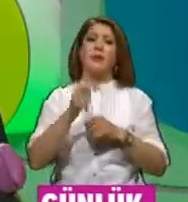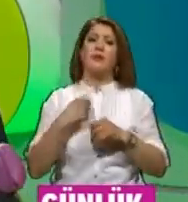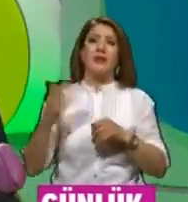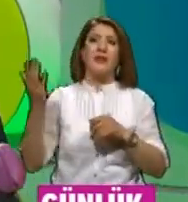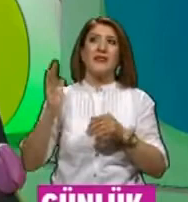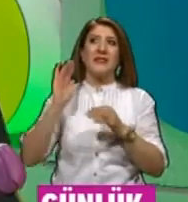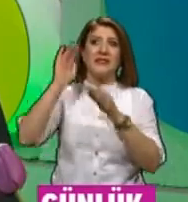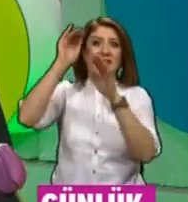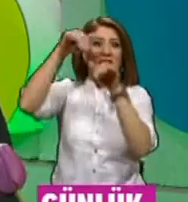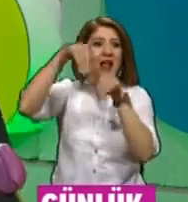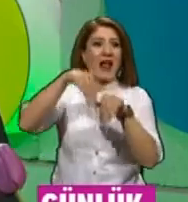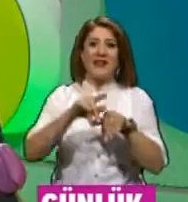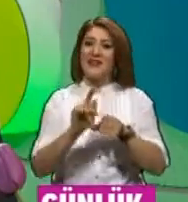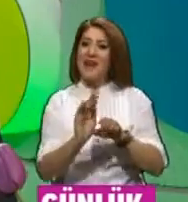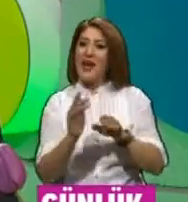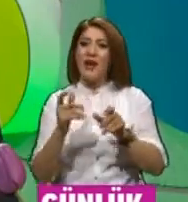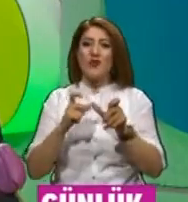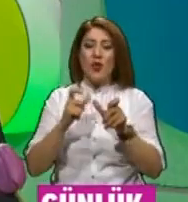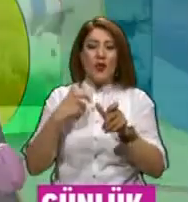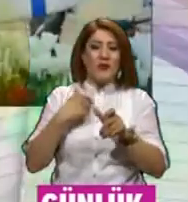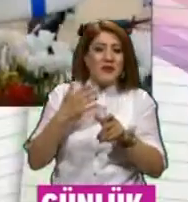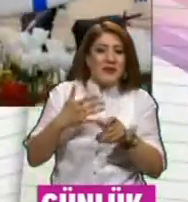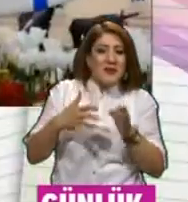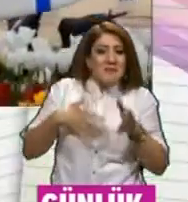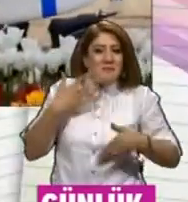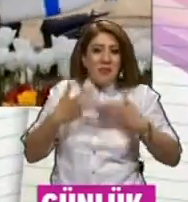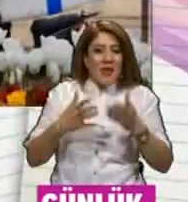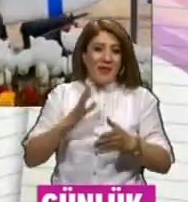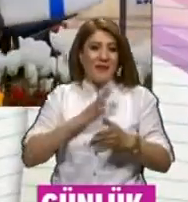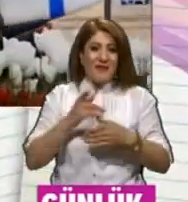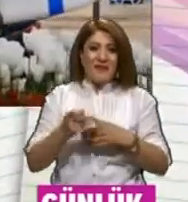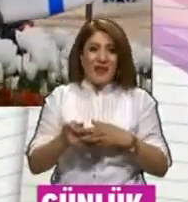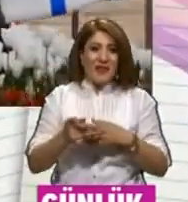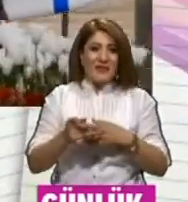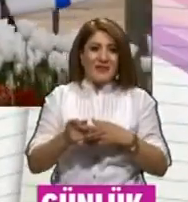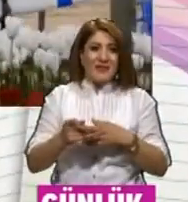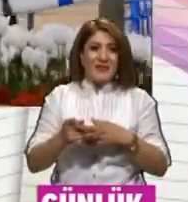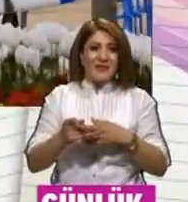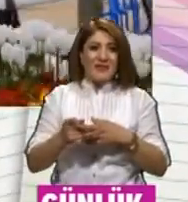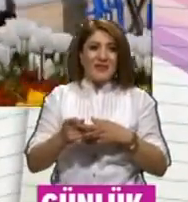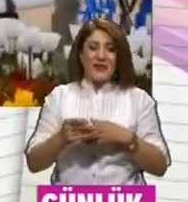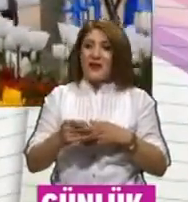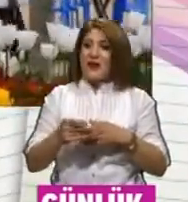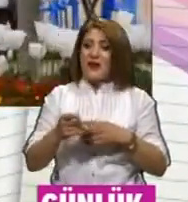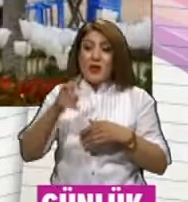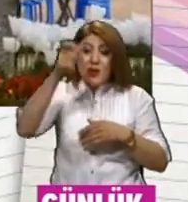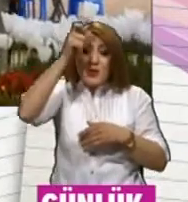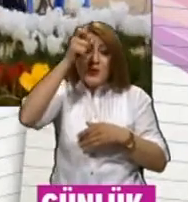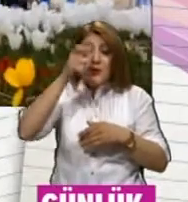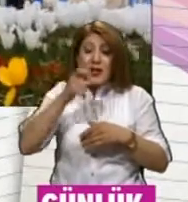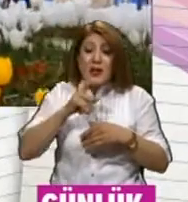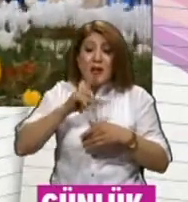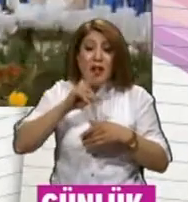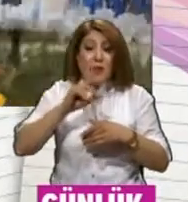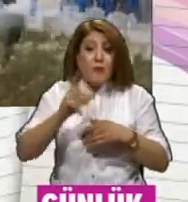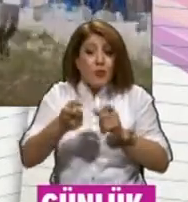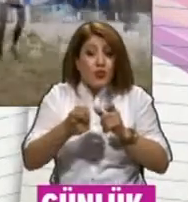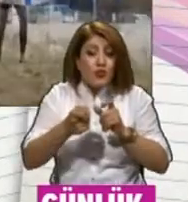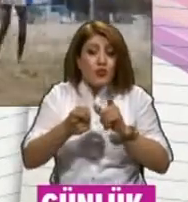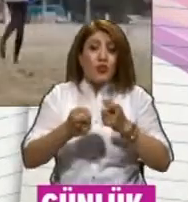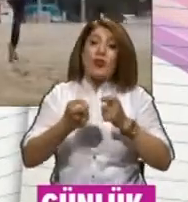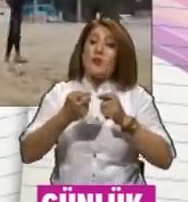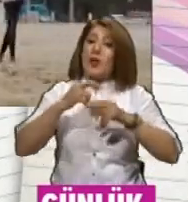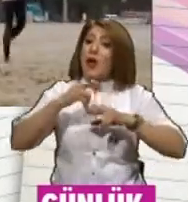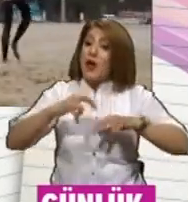dalga surfine ilgim vardı ama gerçek bir surfboardunu Türkiye'de bulup bulamayacağından emin değildim.